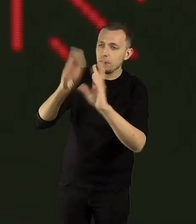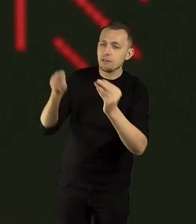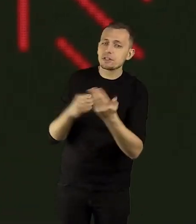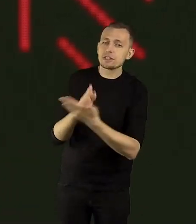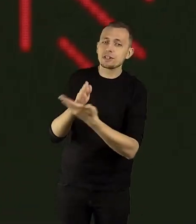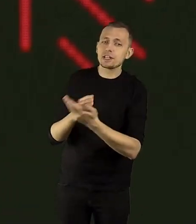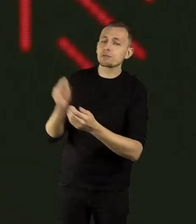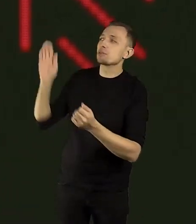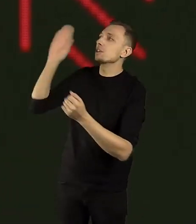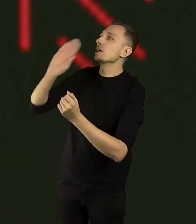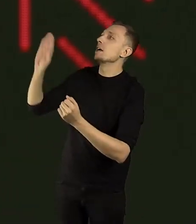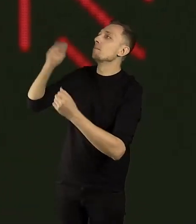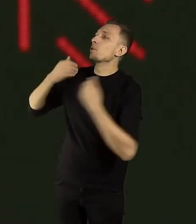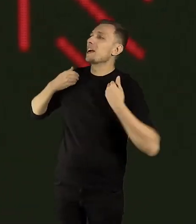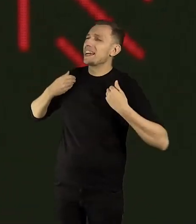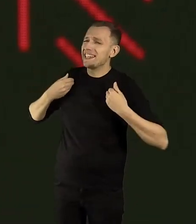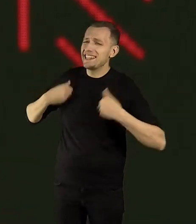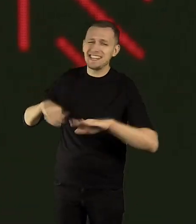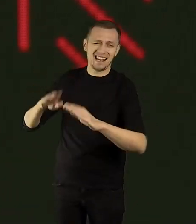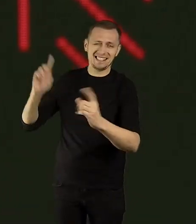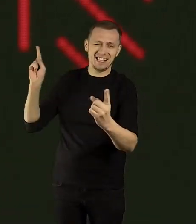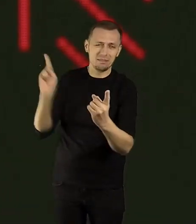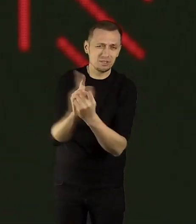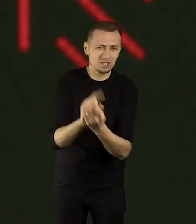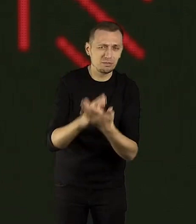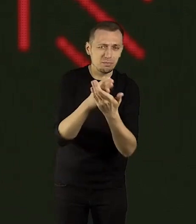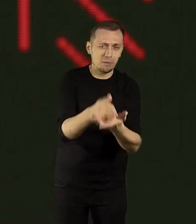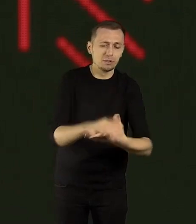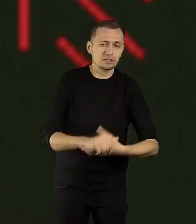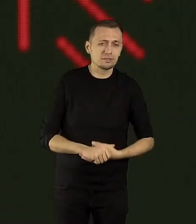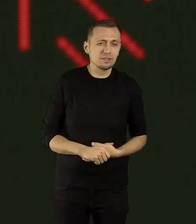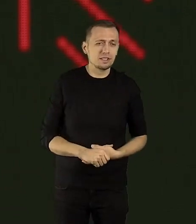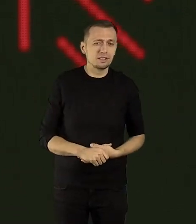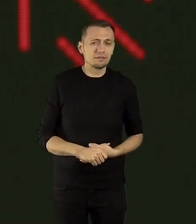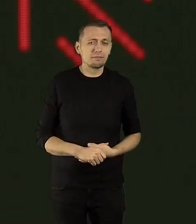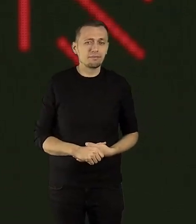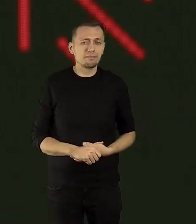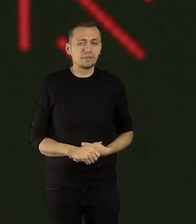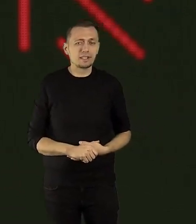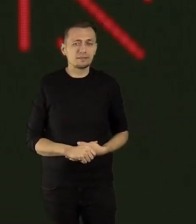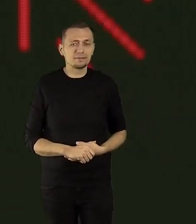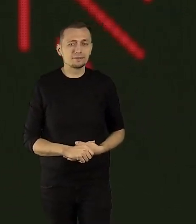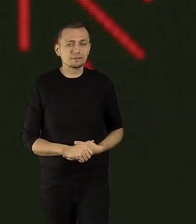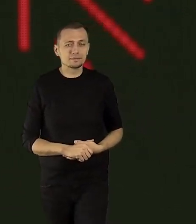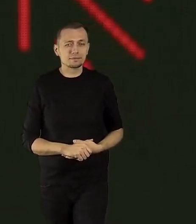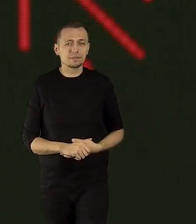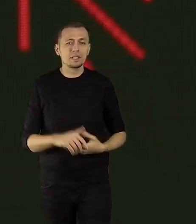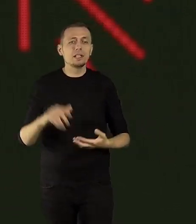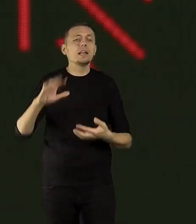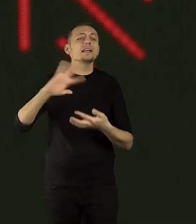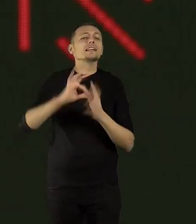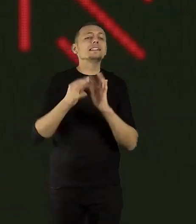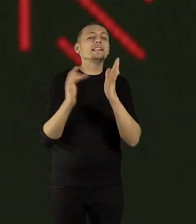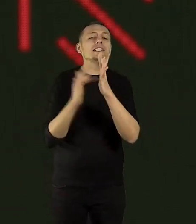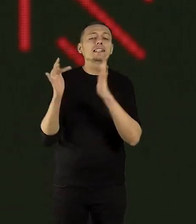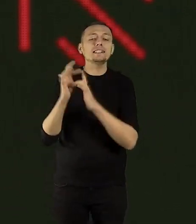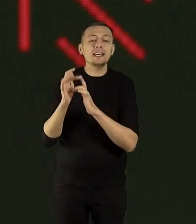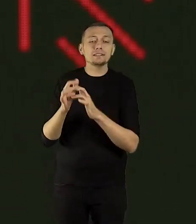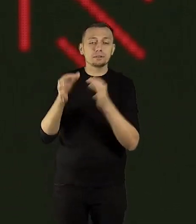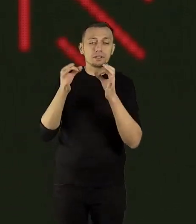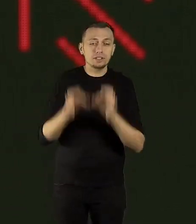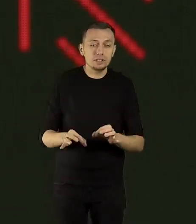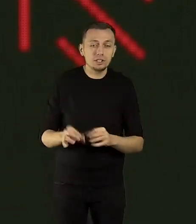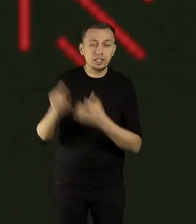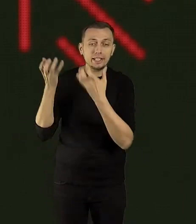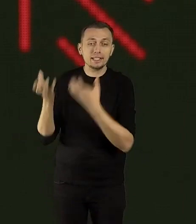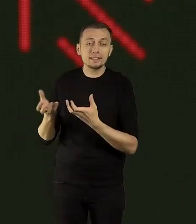Dlatego gdyby Jezus narodzić miał się dzisiaj, prędzej urodziłby się w zatęchłej piwnicy, bombardowanej